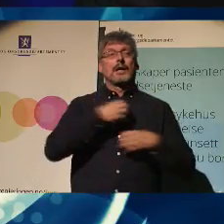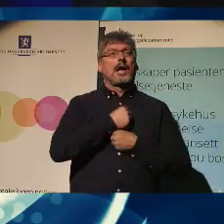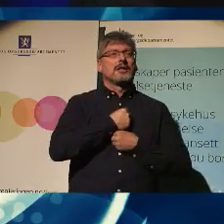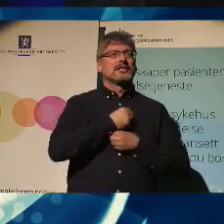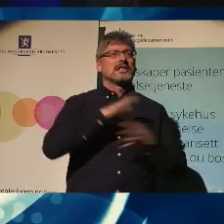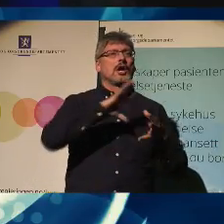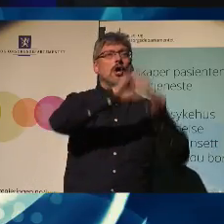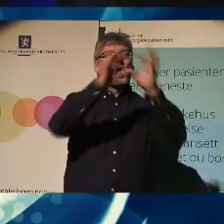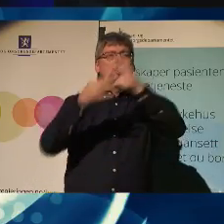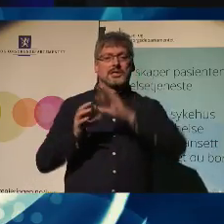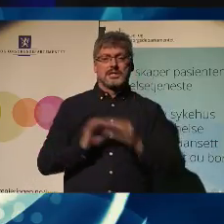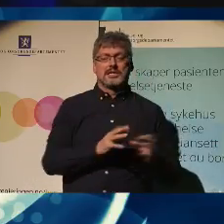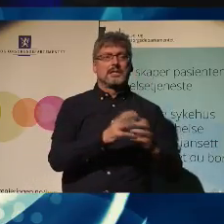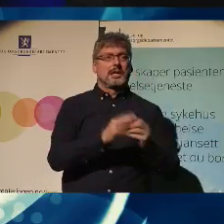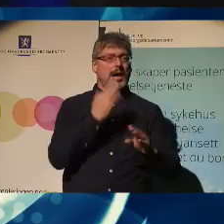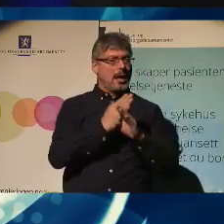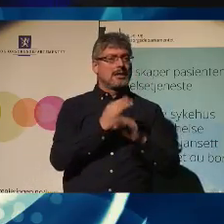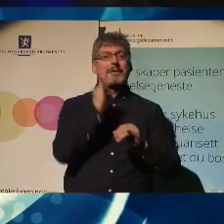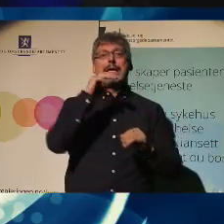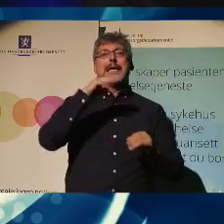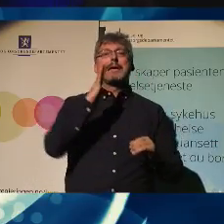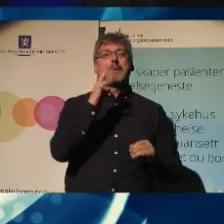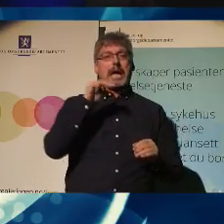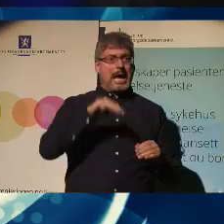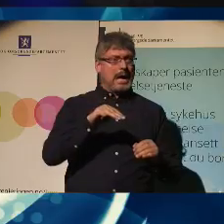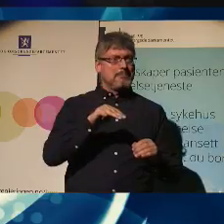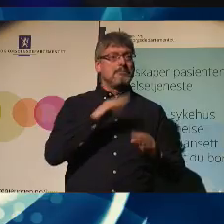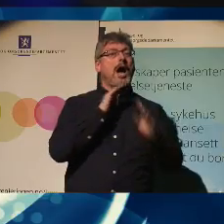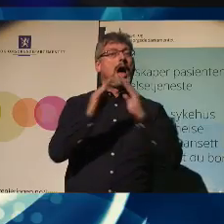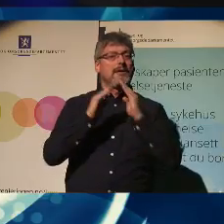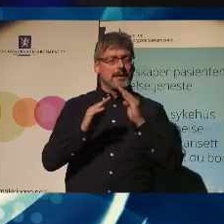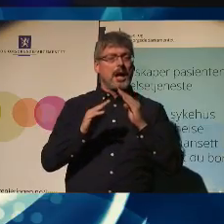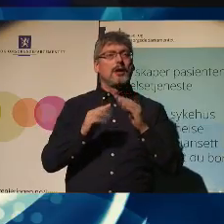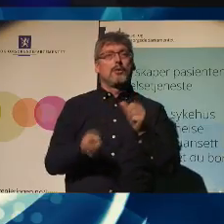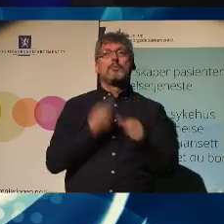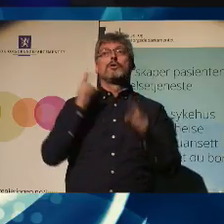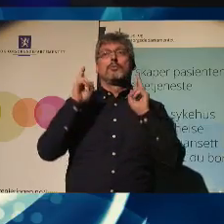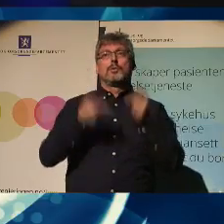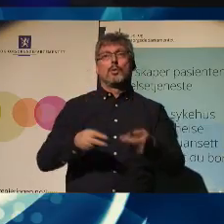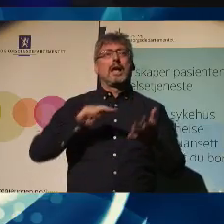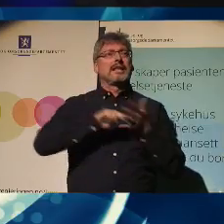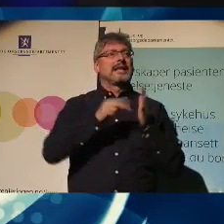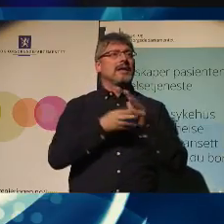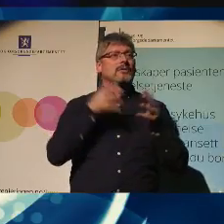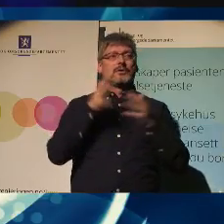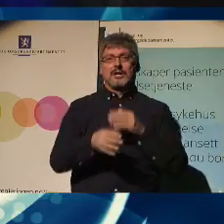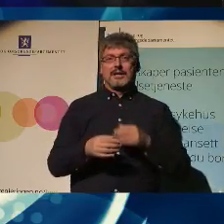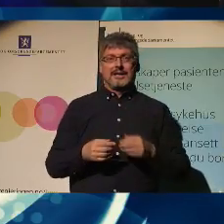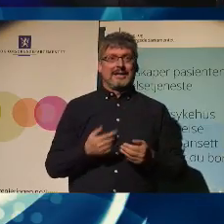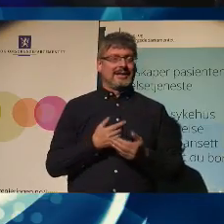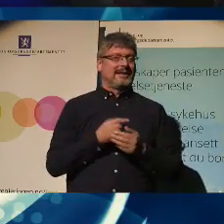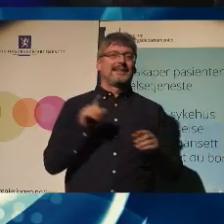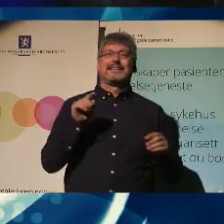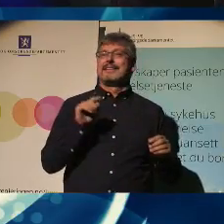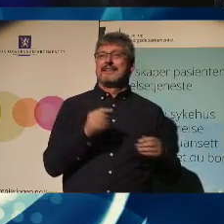en avtale med IBM og begynner å bruke denne teknologien. Det ikke sånn at det det første som